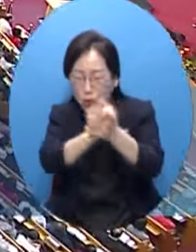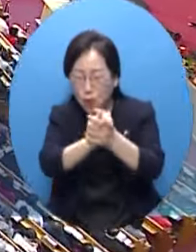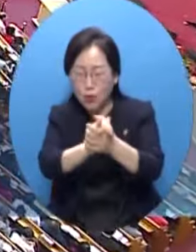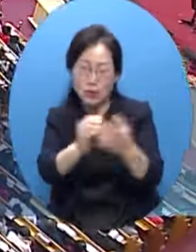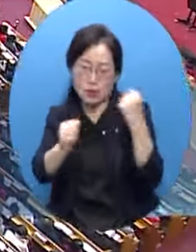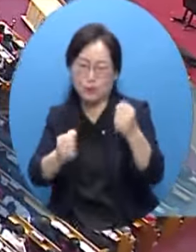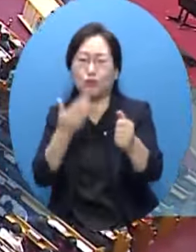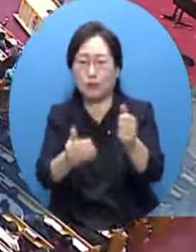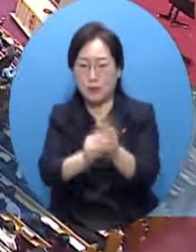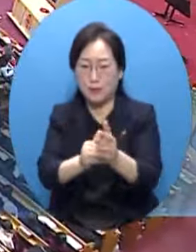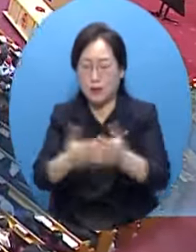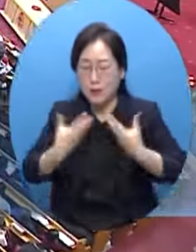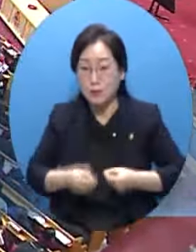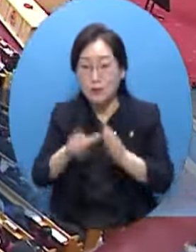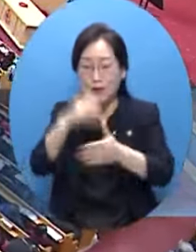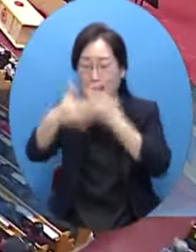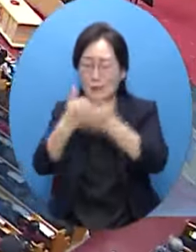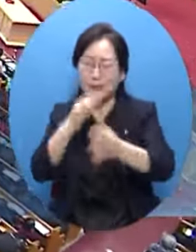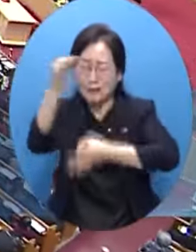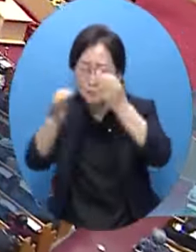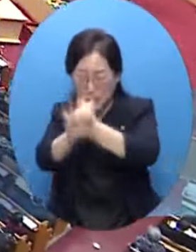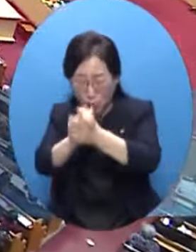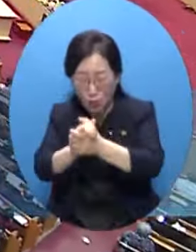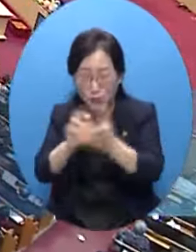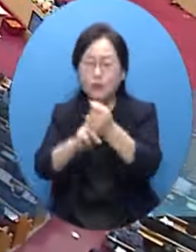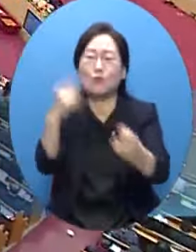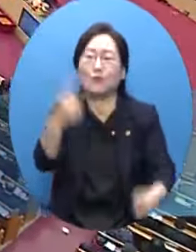주님께 간구하고 부르짖으면 기적은 일어나는 것입니다.